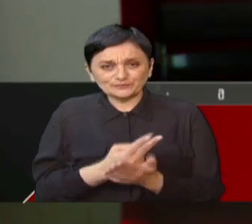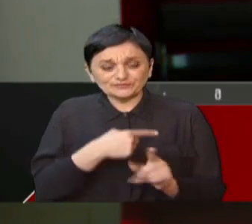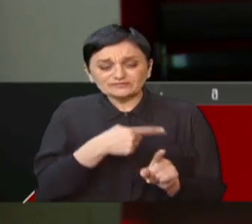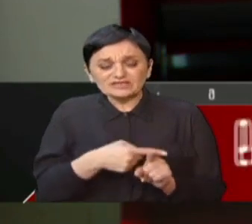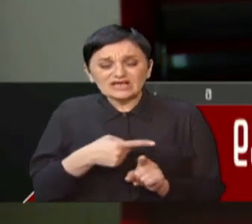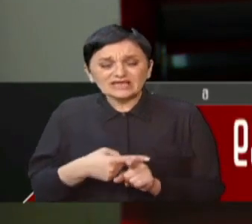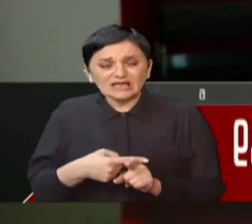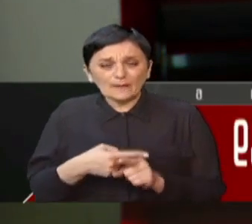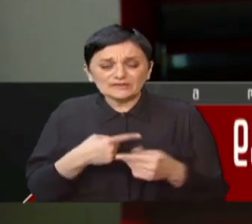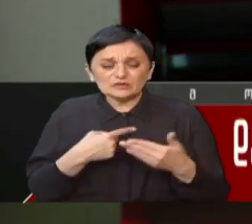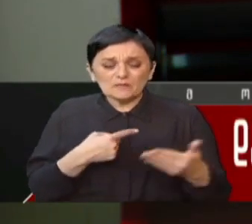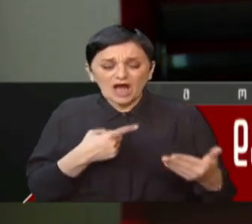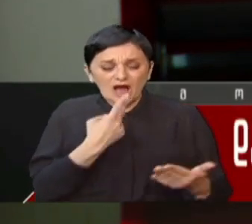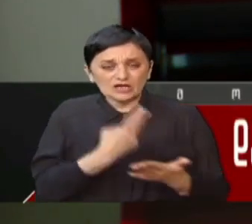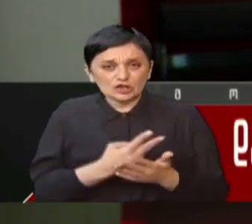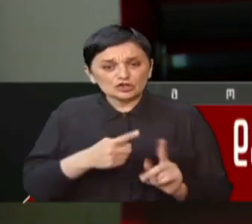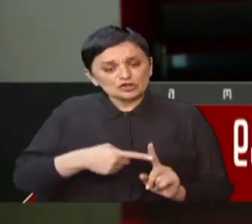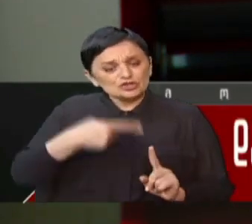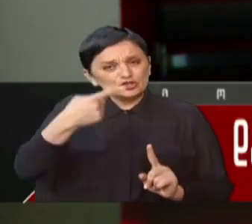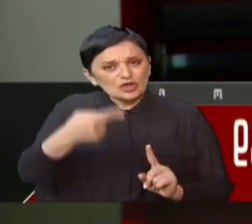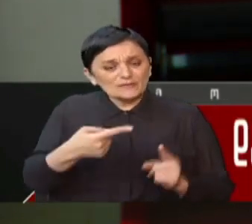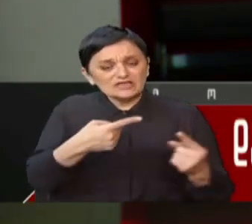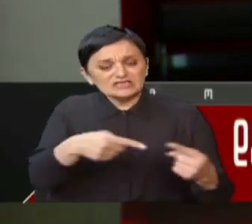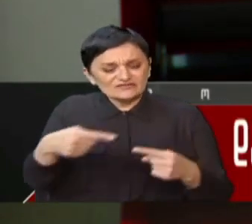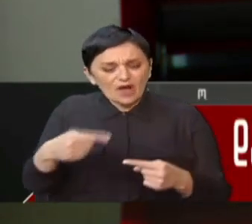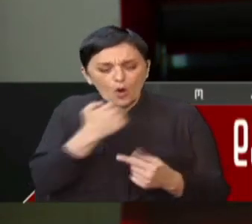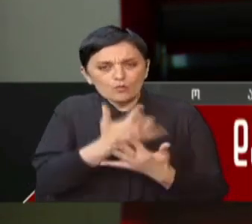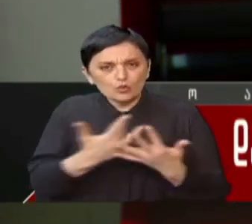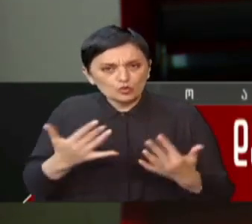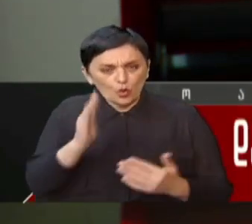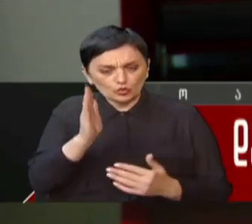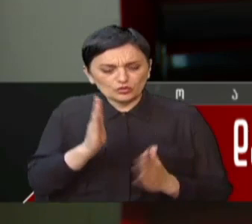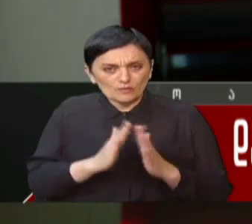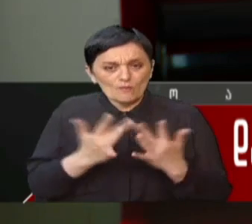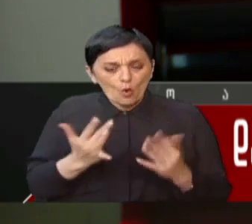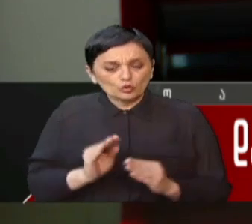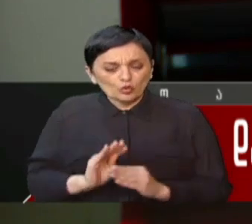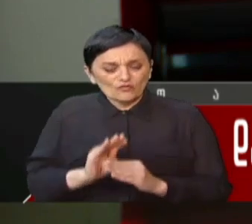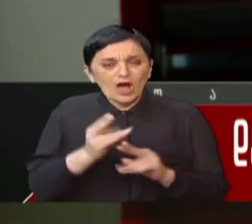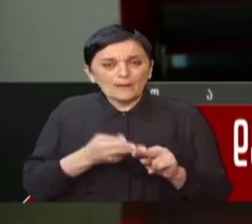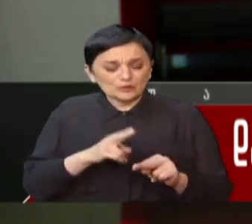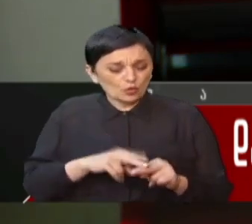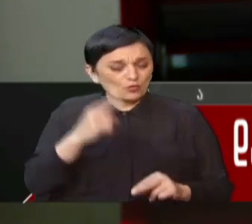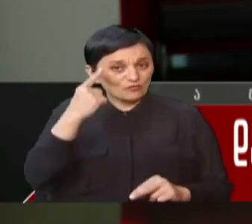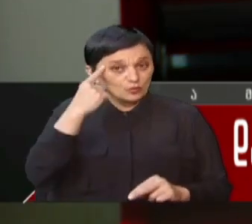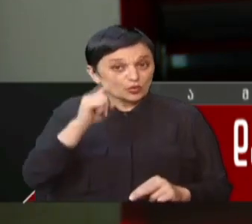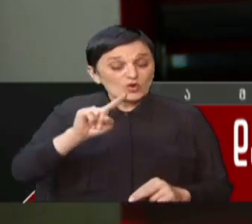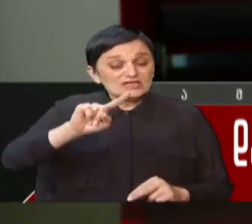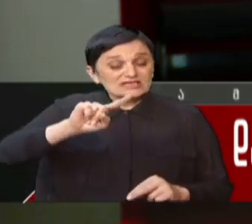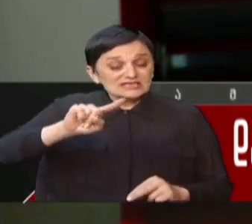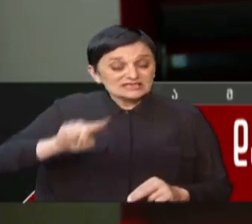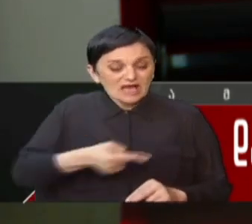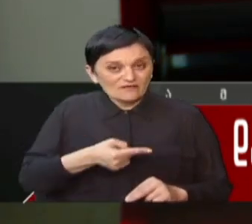დადებით მხარეებს და ამის შემდეგ სხვა პროდუქტებზეც მგონია რომ გაიზრდებოდა მოთხოვნა, ამიტომ ფიქრობთ რომ